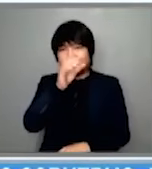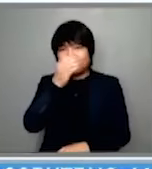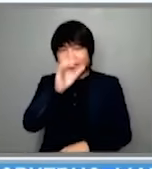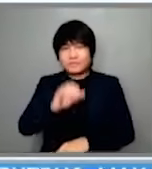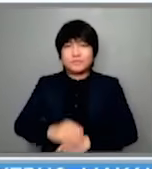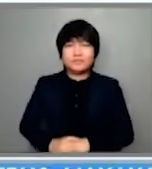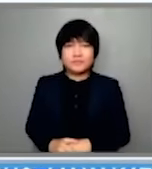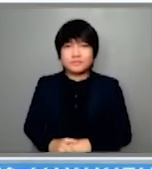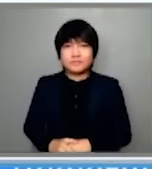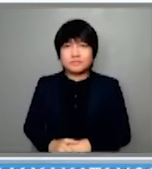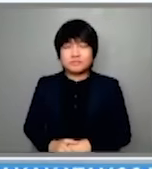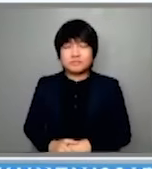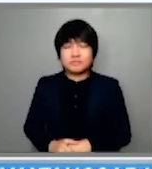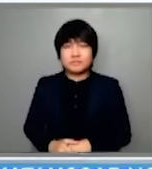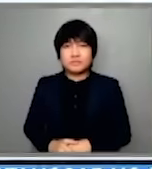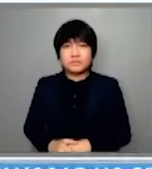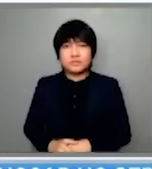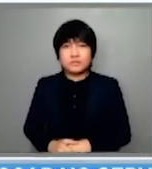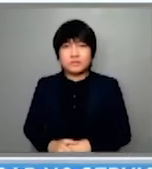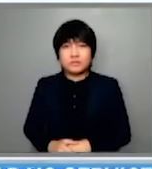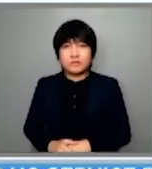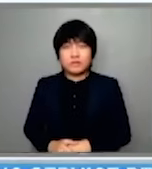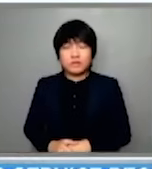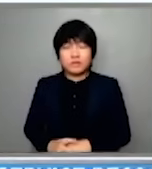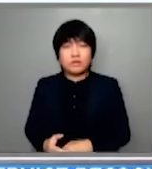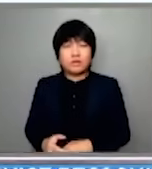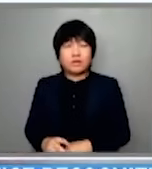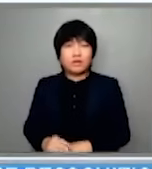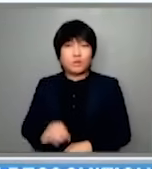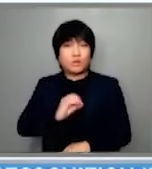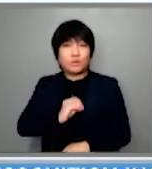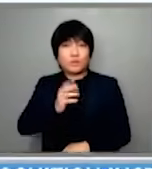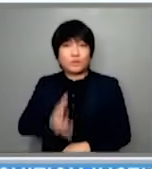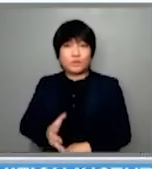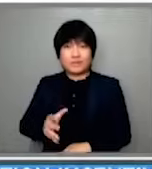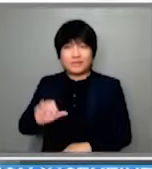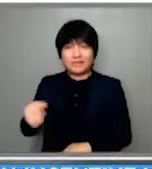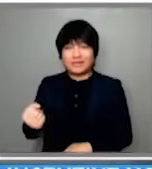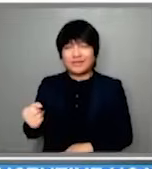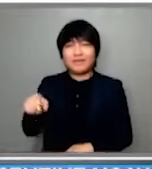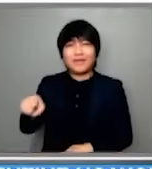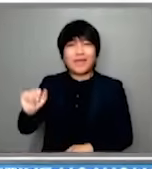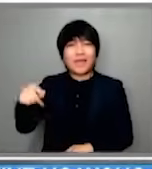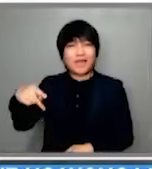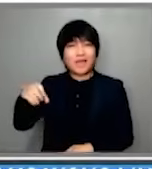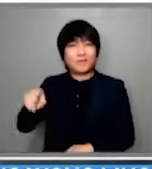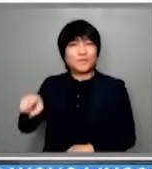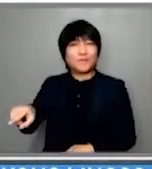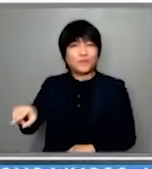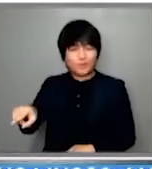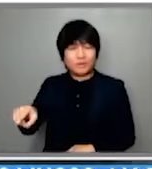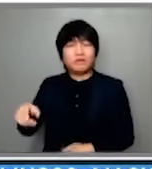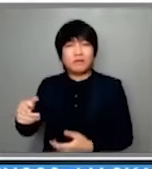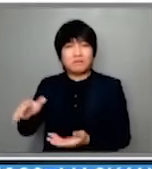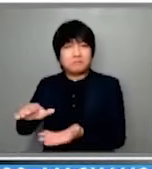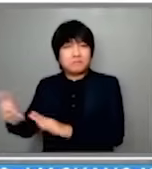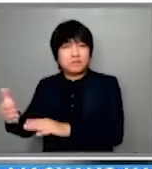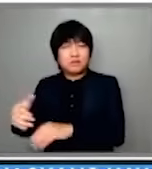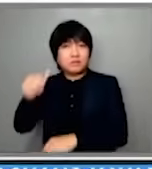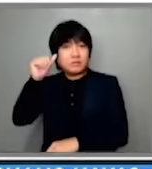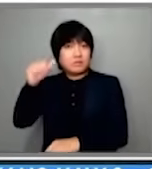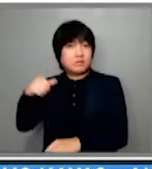ang 7 taong gulang na apo ng may-ari ng paggawaan. Kabilang din sa mga unang nasawi kahapon ang